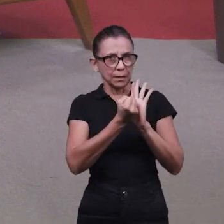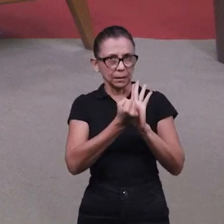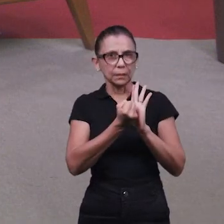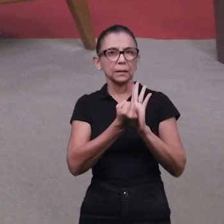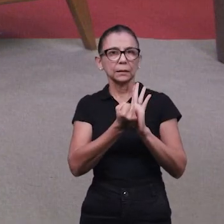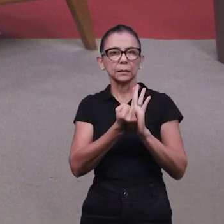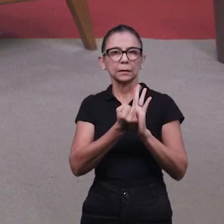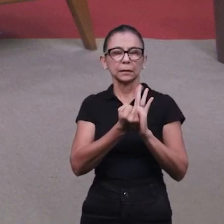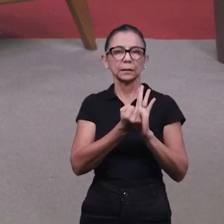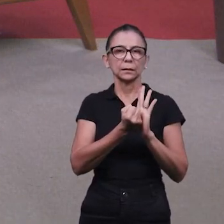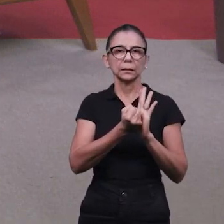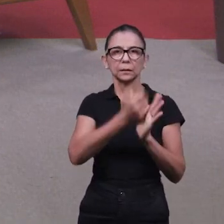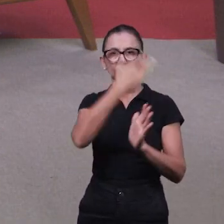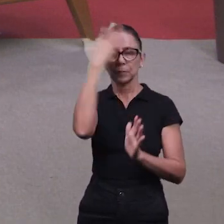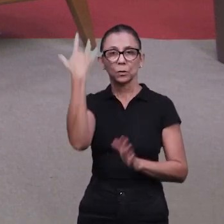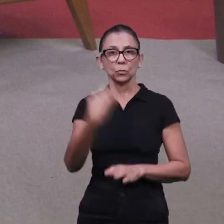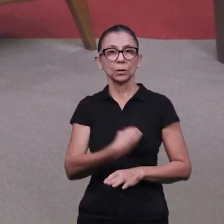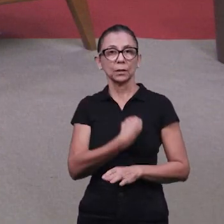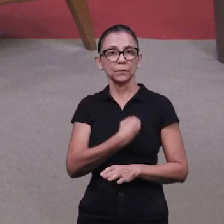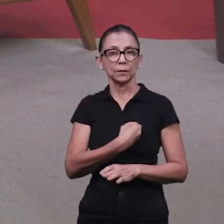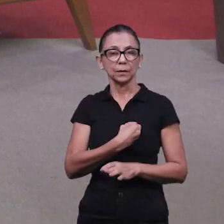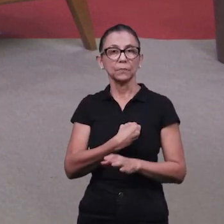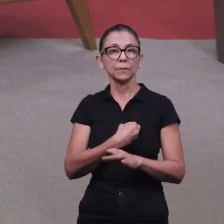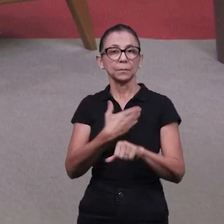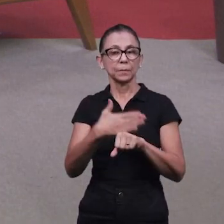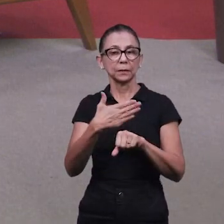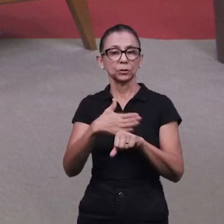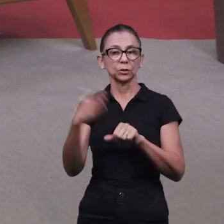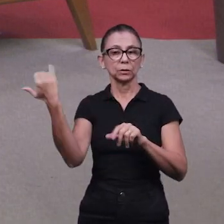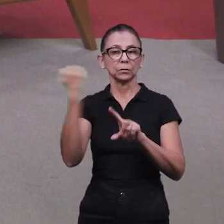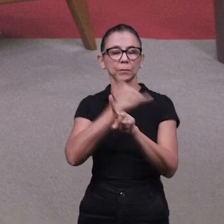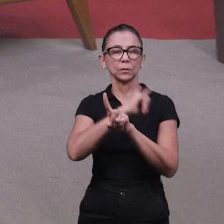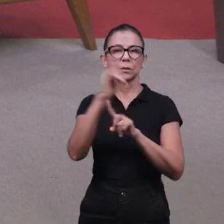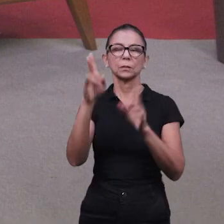qui vit le projet de Dieu. Observez bien que le texte